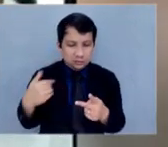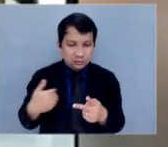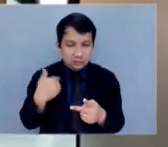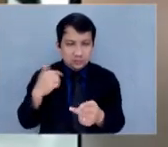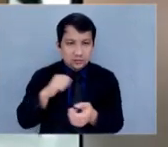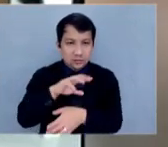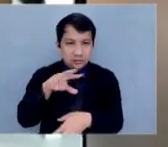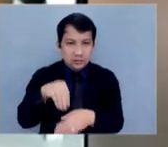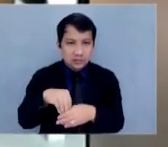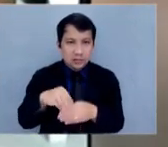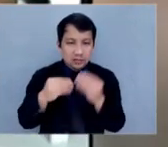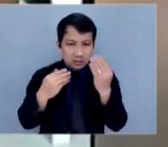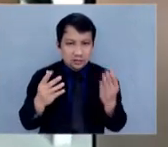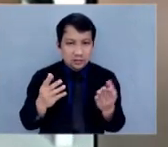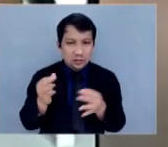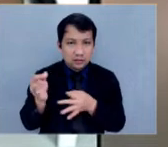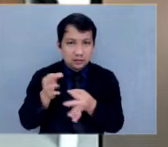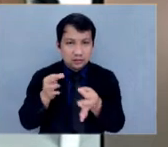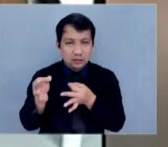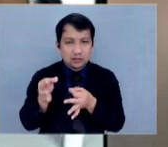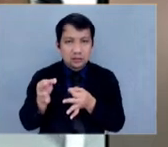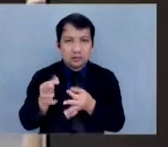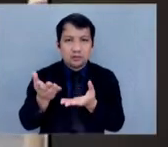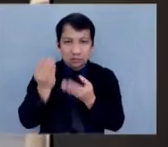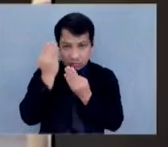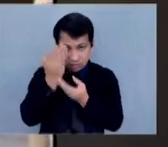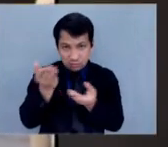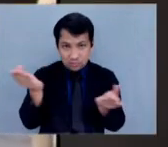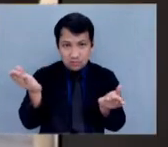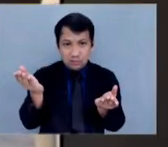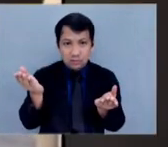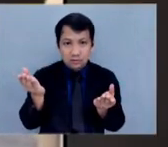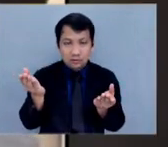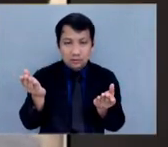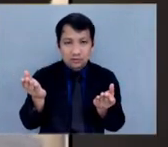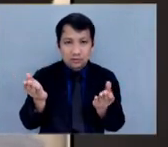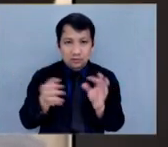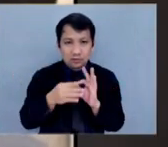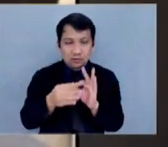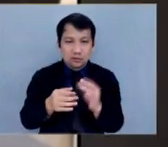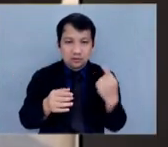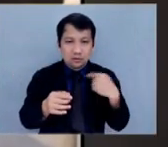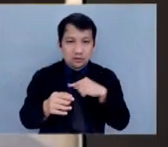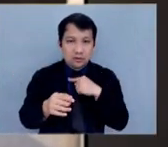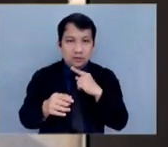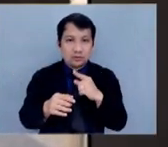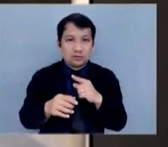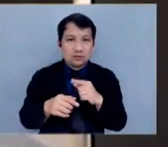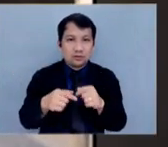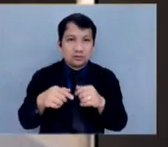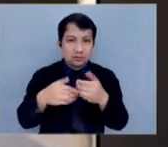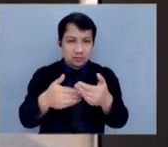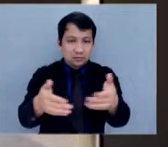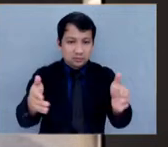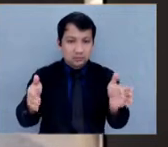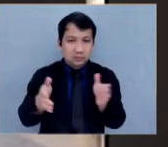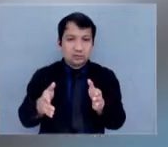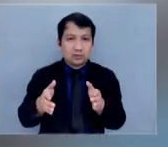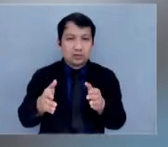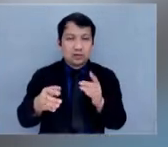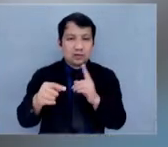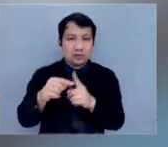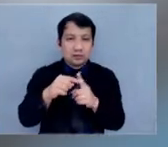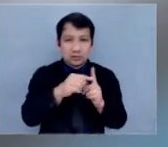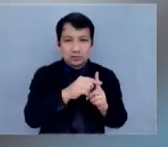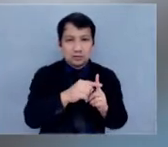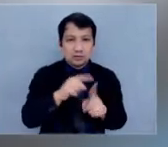insidente. Paliwanag nila, gusto lang daw nilang sumabay sa uso. Sa ngayon ay pababakura na ng LGU ang sementeryo para di na